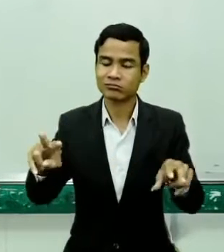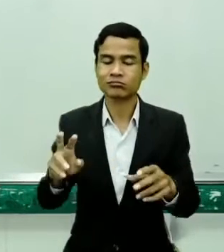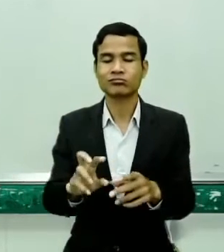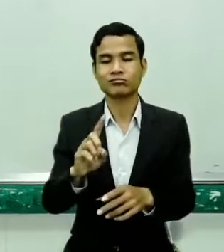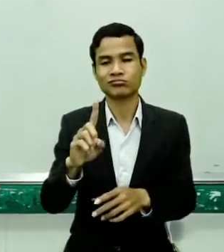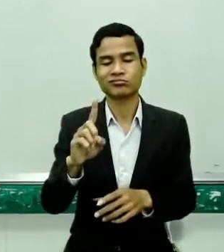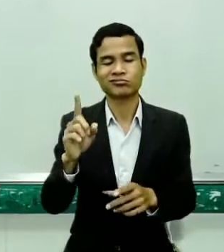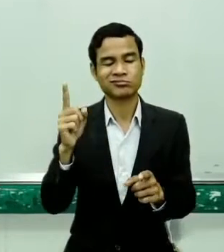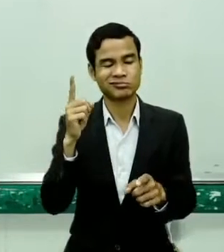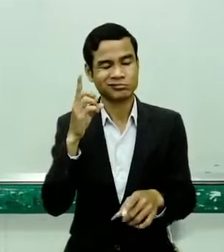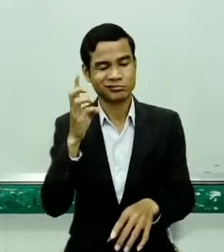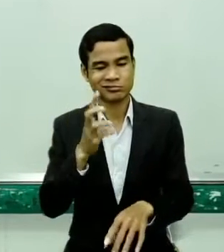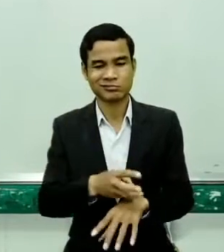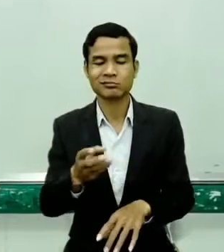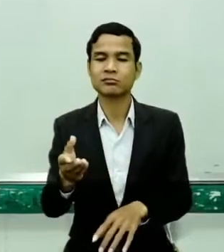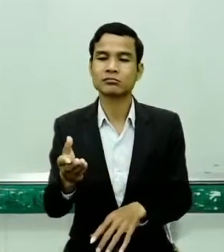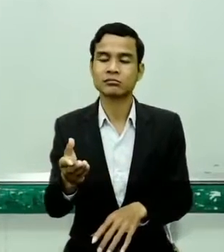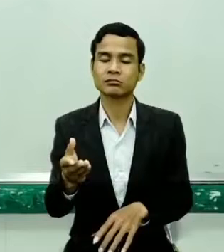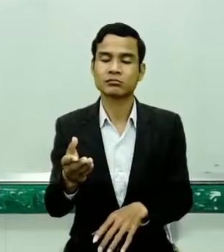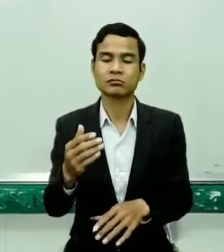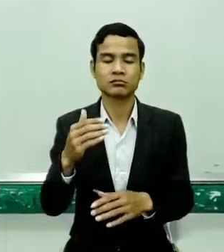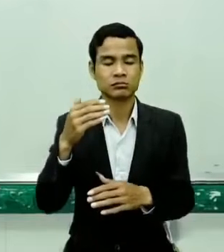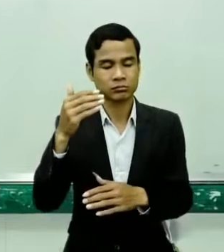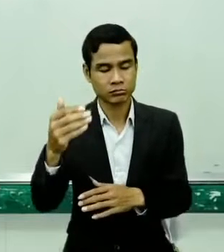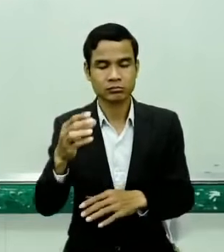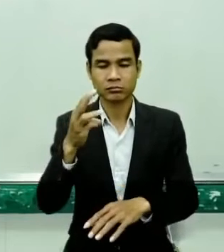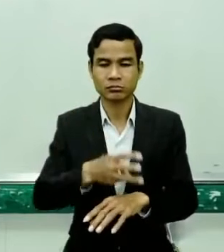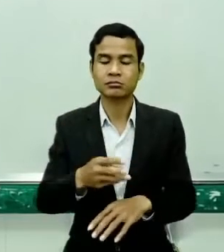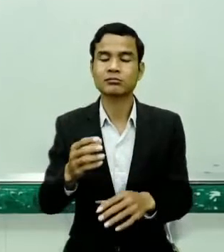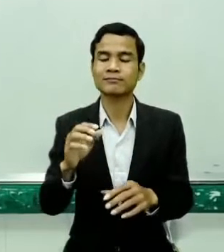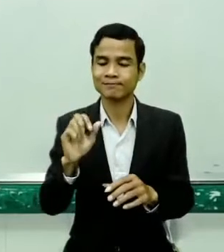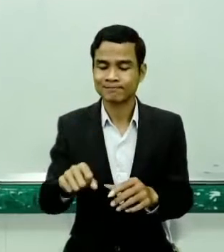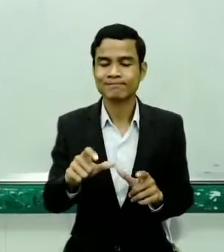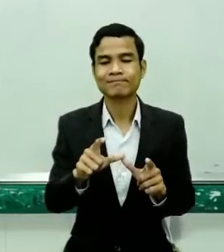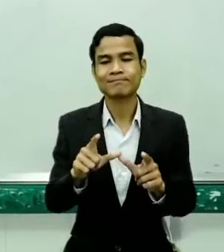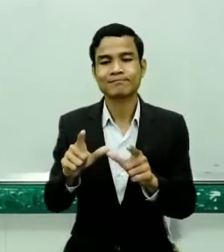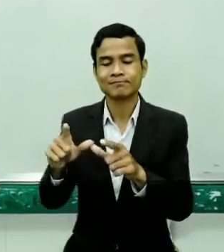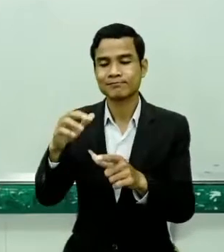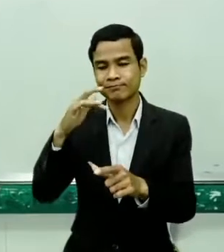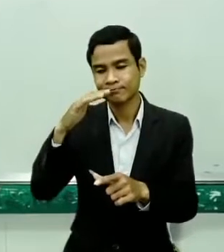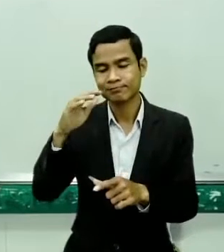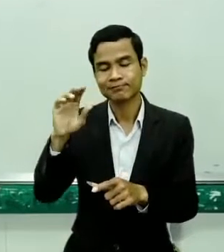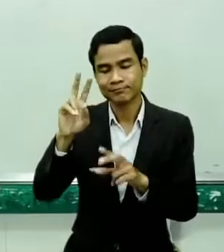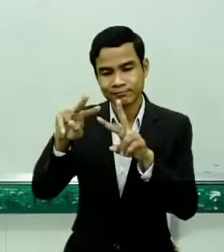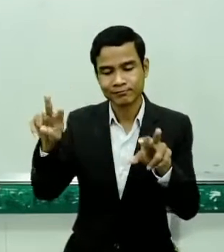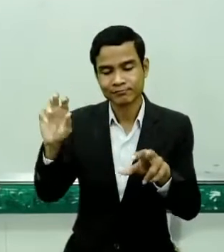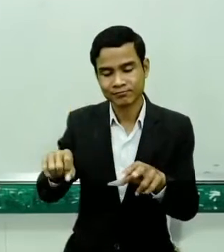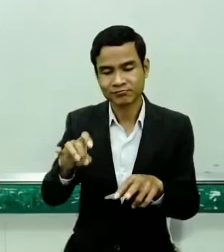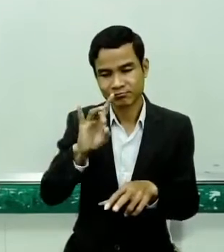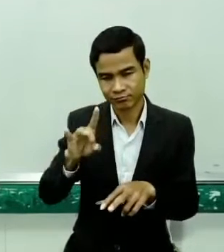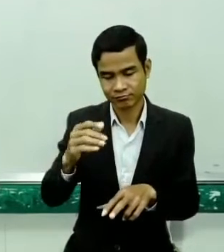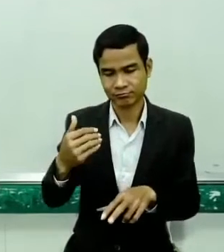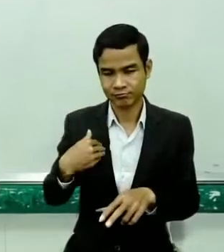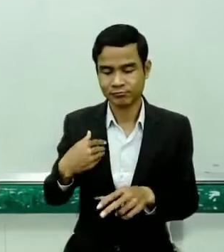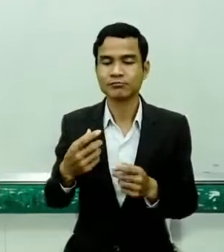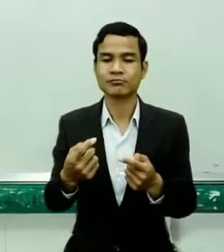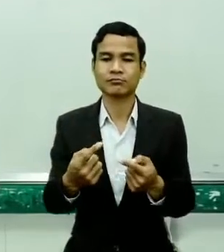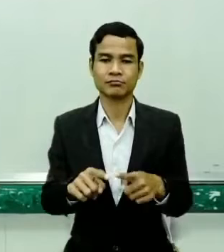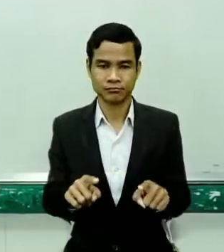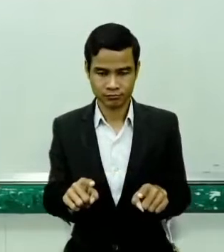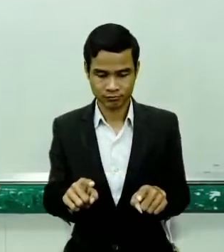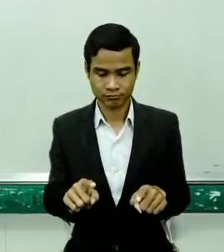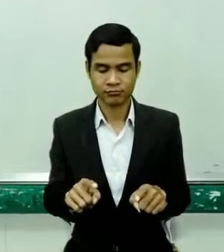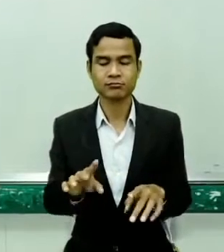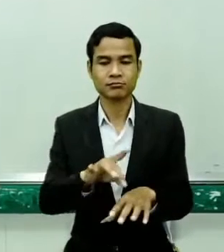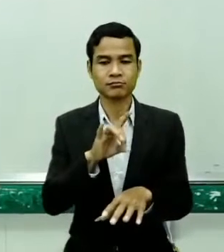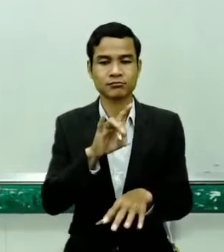mới được dạy cơ máu nè cứ có tờ ban tờ lên nơi chân này xa mọt mền chà còn tái